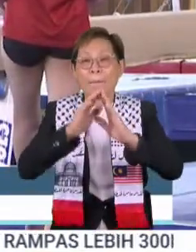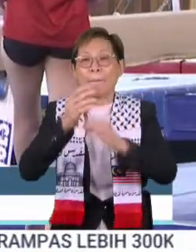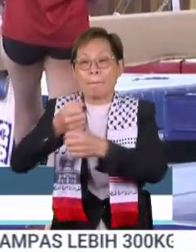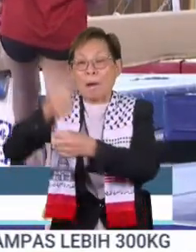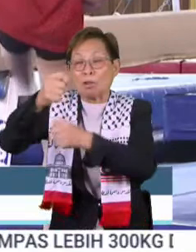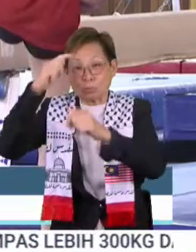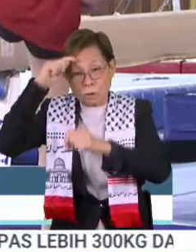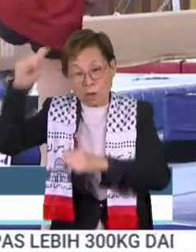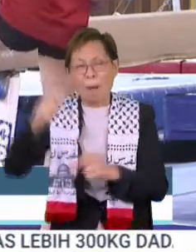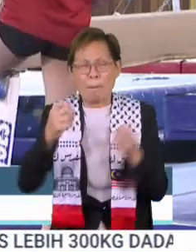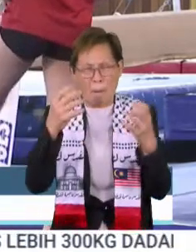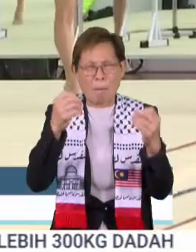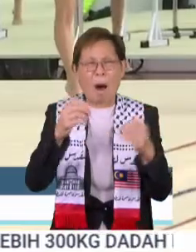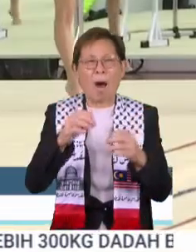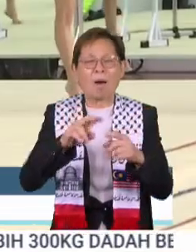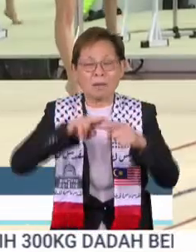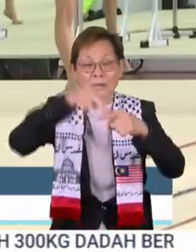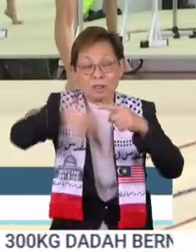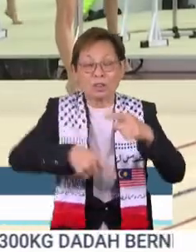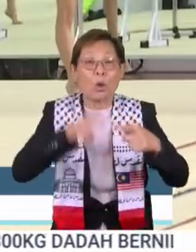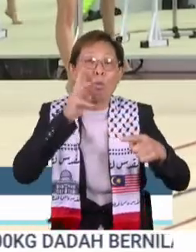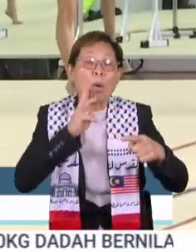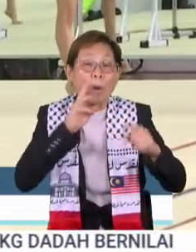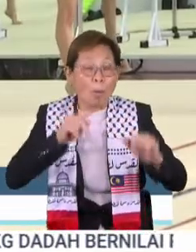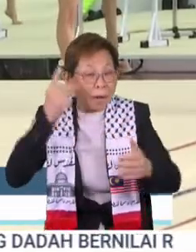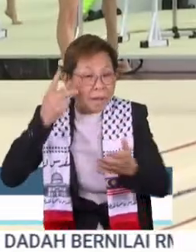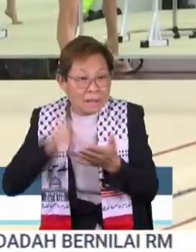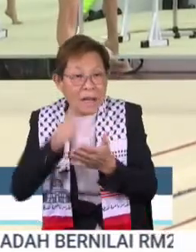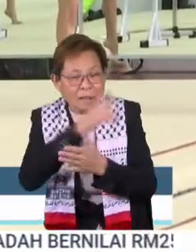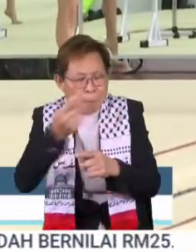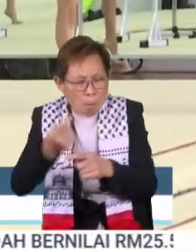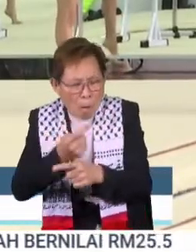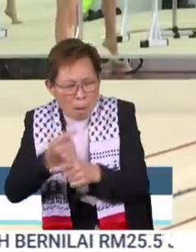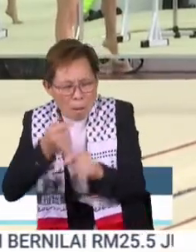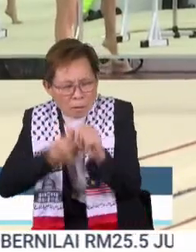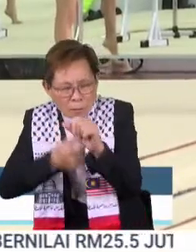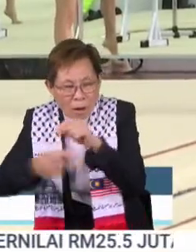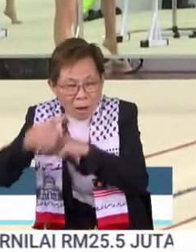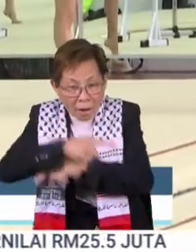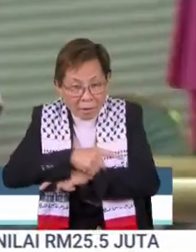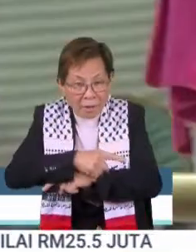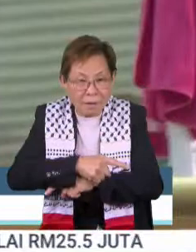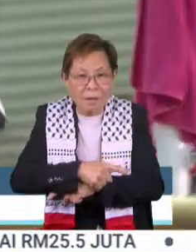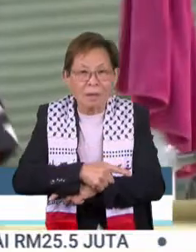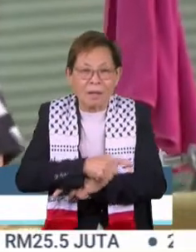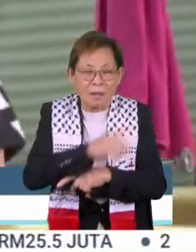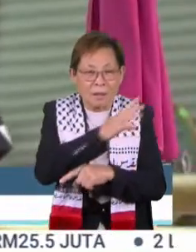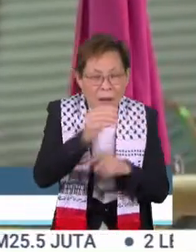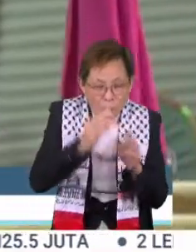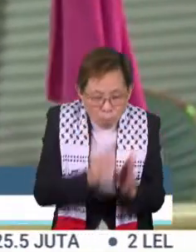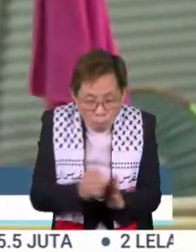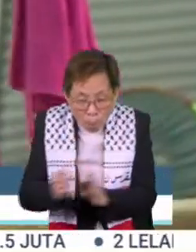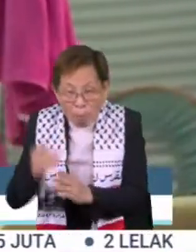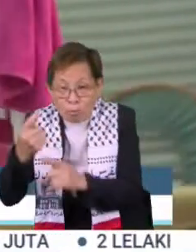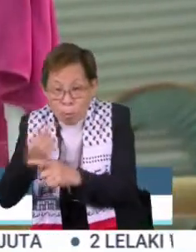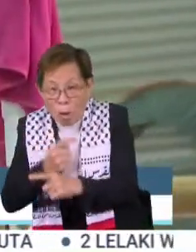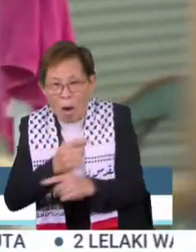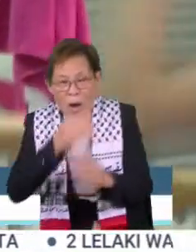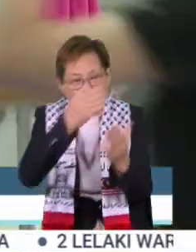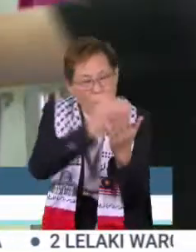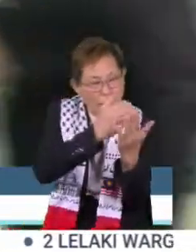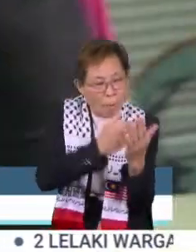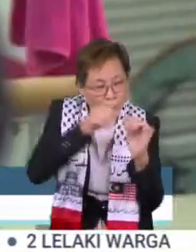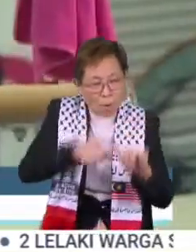lebih ramai gimnas wanita dapat dikenal pasti dan diberikan latihan harian yang lebih sistematik. Turut dibincangkan langkah yang